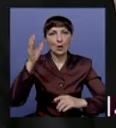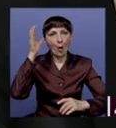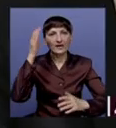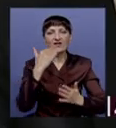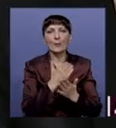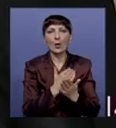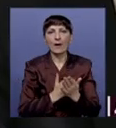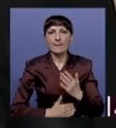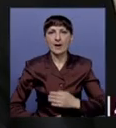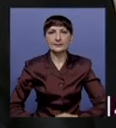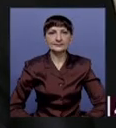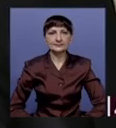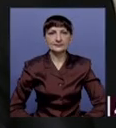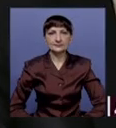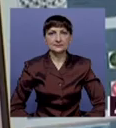программ.